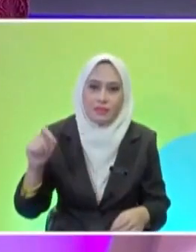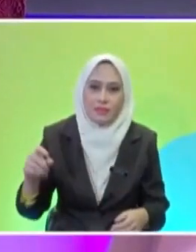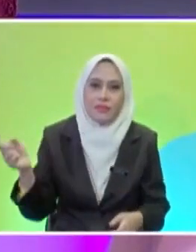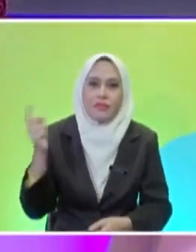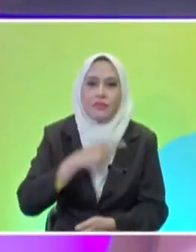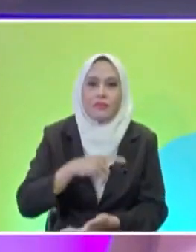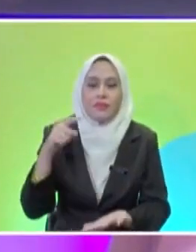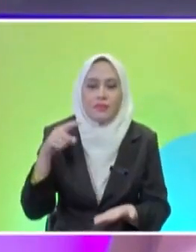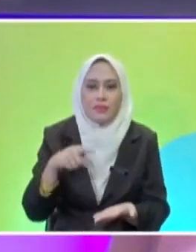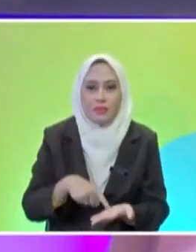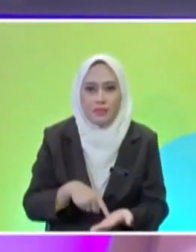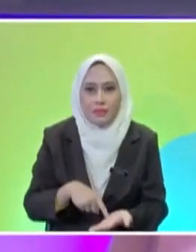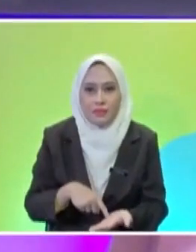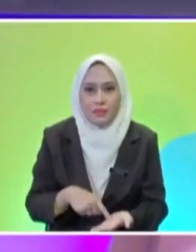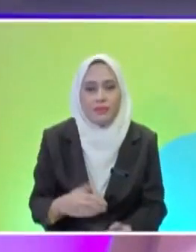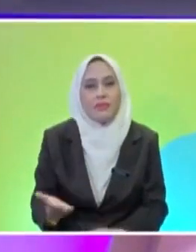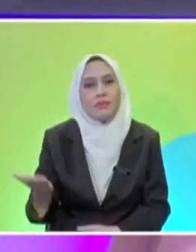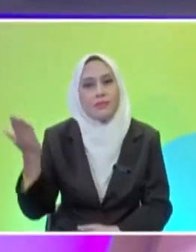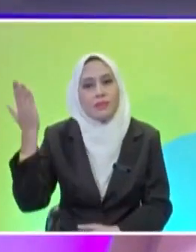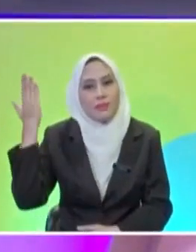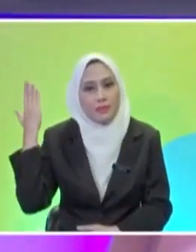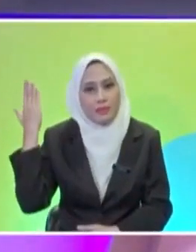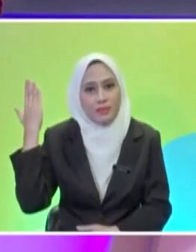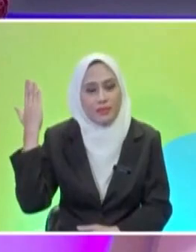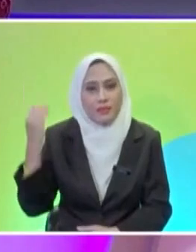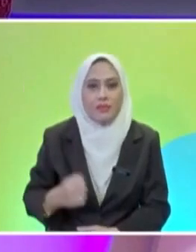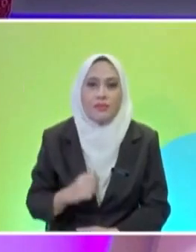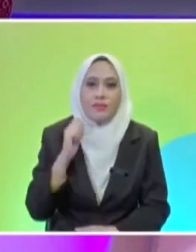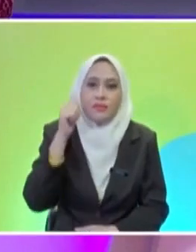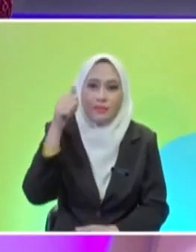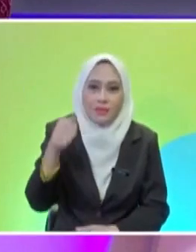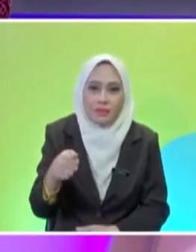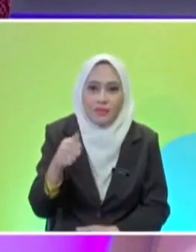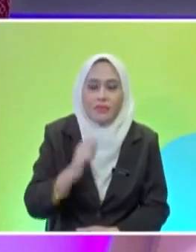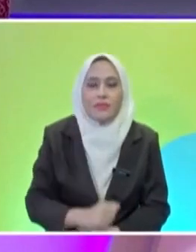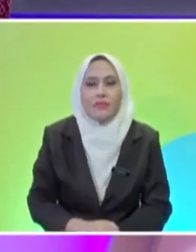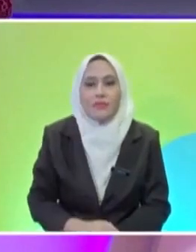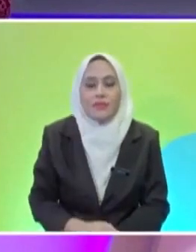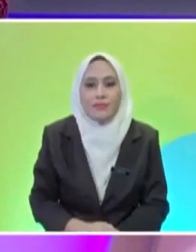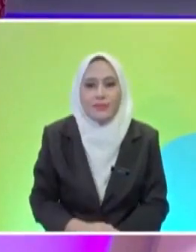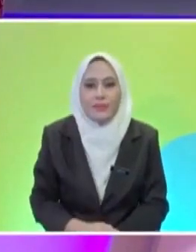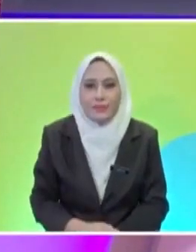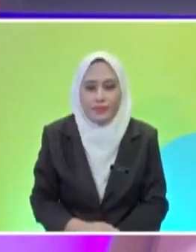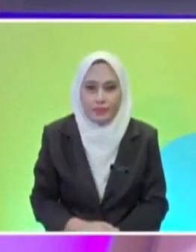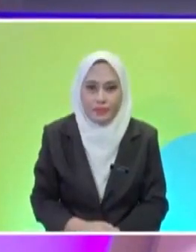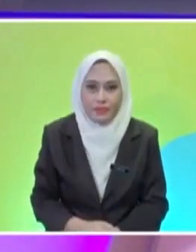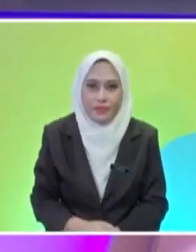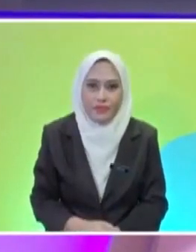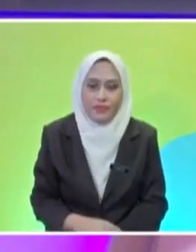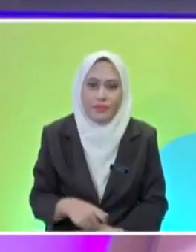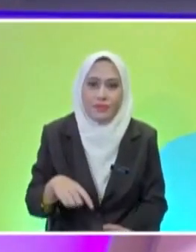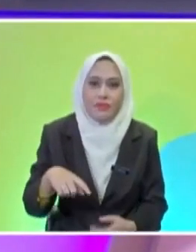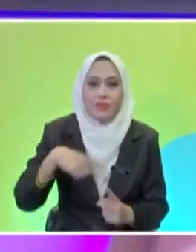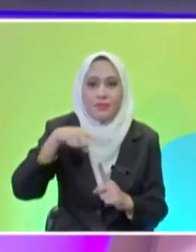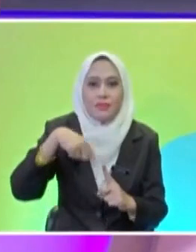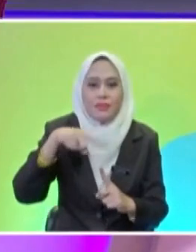ini... Semalam... Semalam... Esok... Esok... Bila kita ada roda ni, kita dah tak